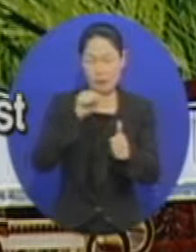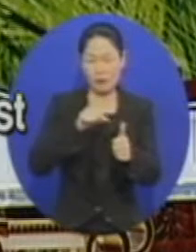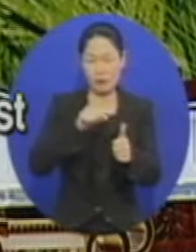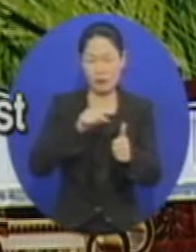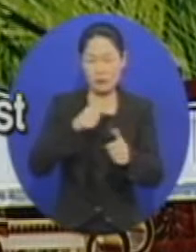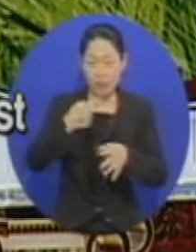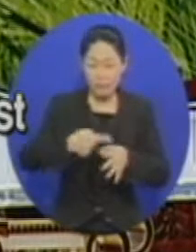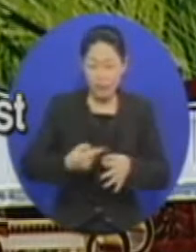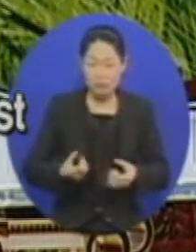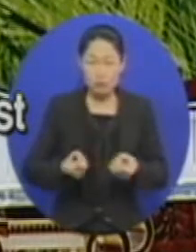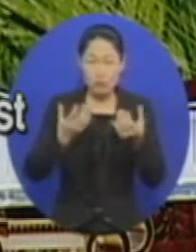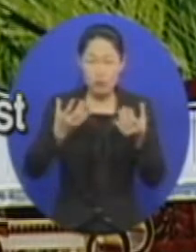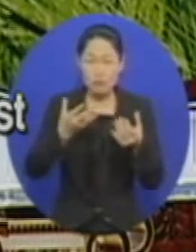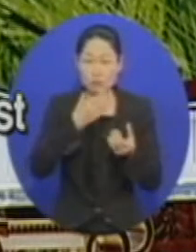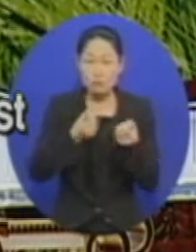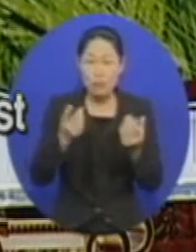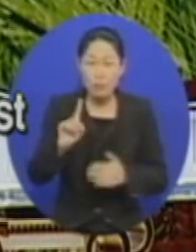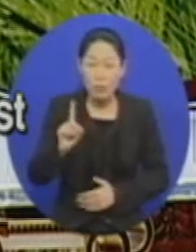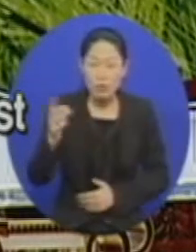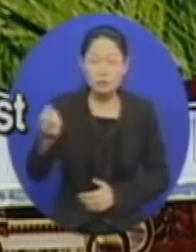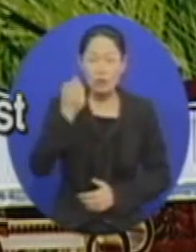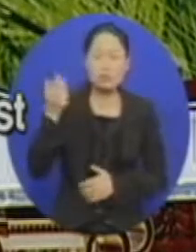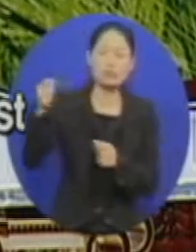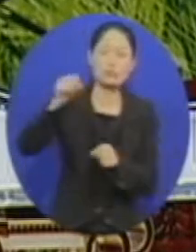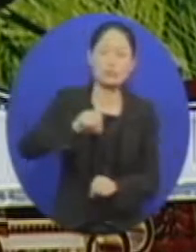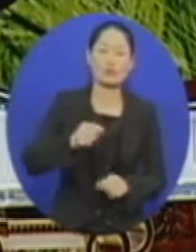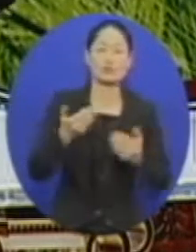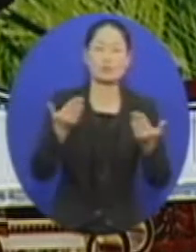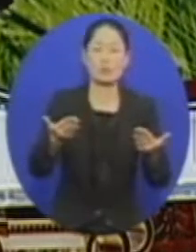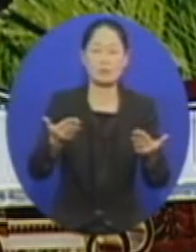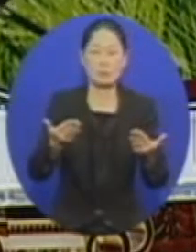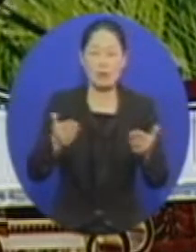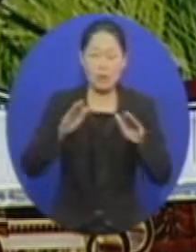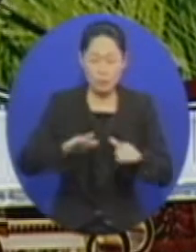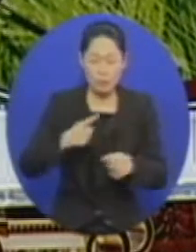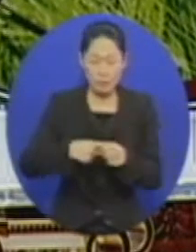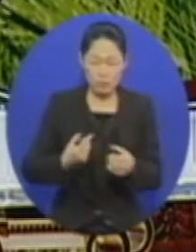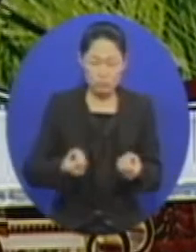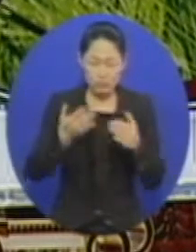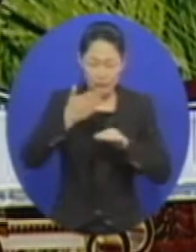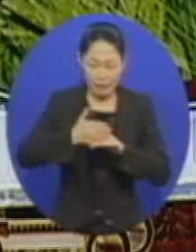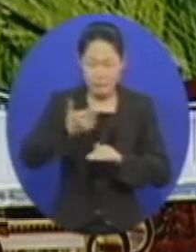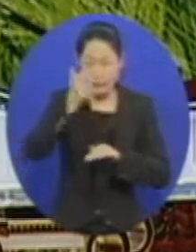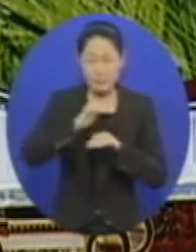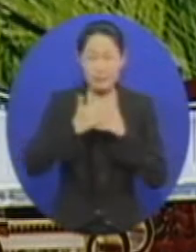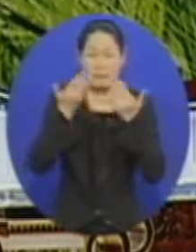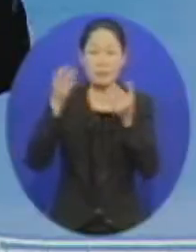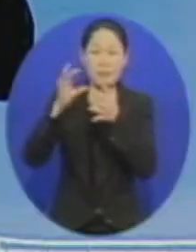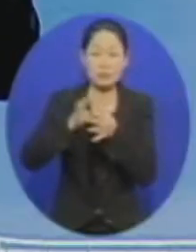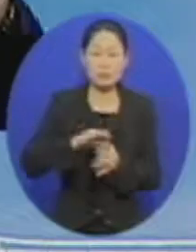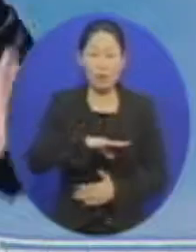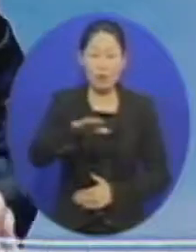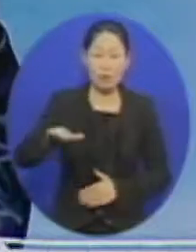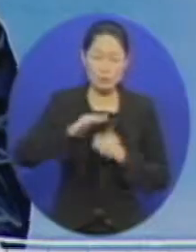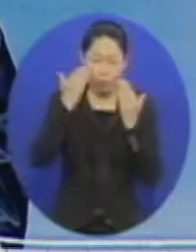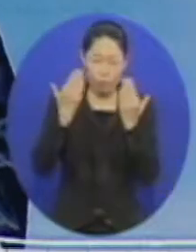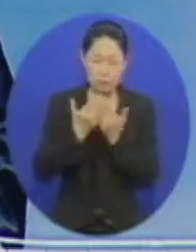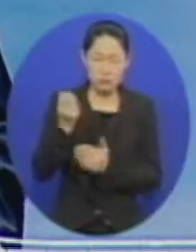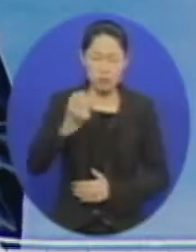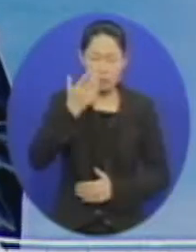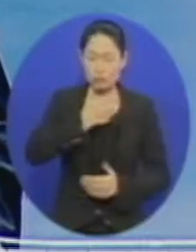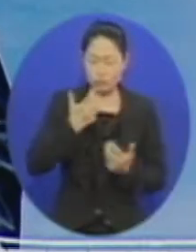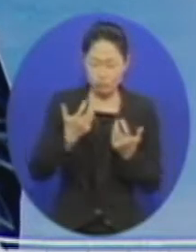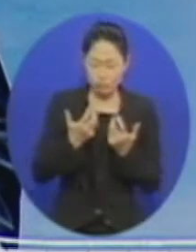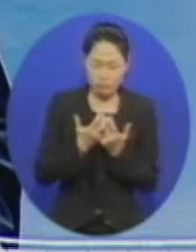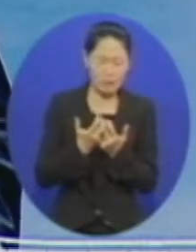성령을 부어 주신 거예요 오늘 맥주 절 감사 예배 드리면서 여러분 다 성령 충만한 받으셔야